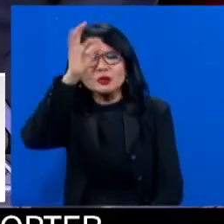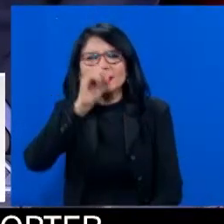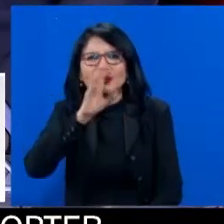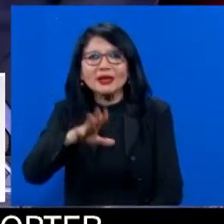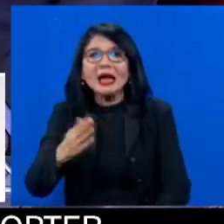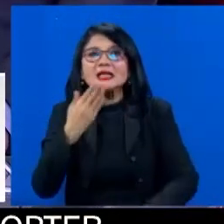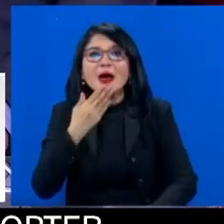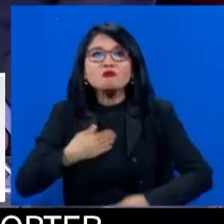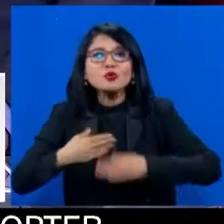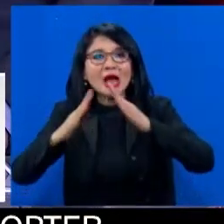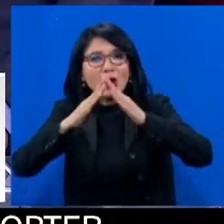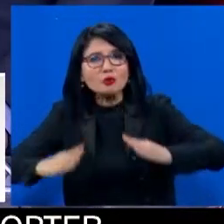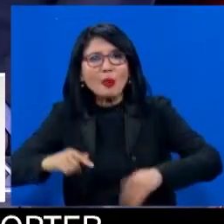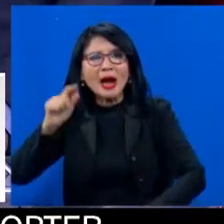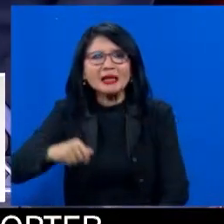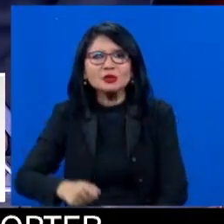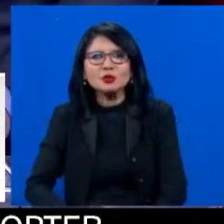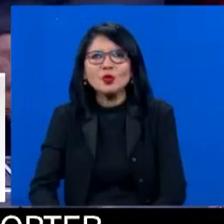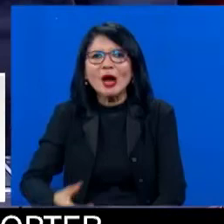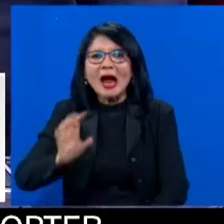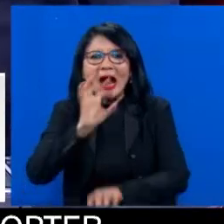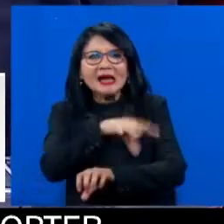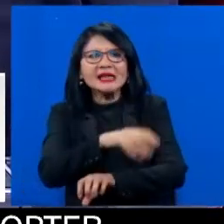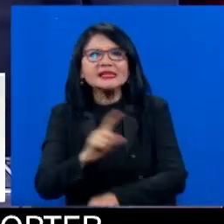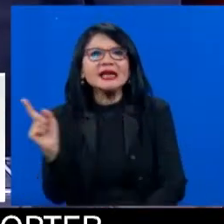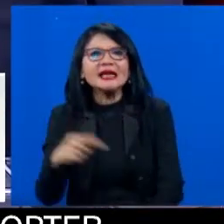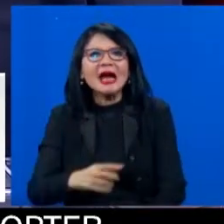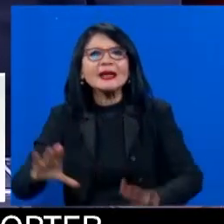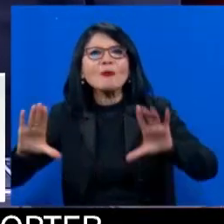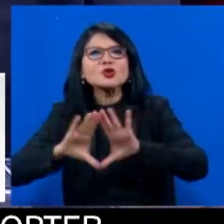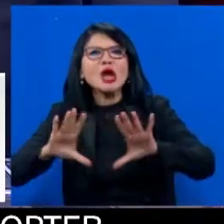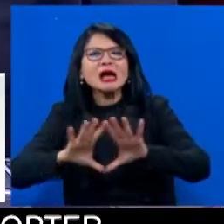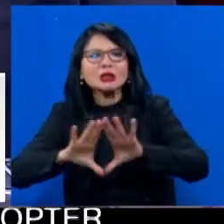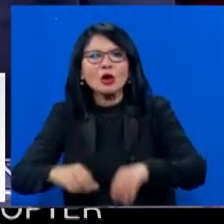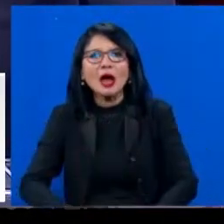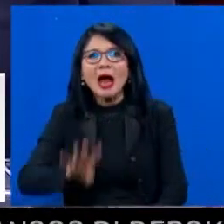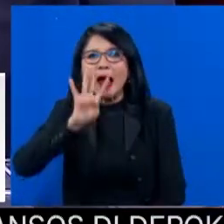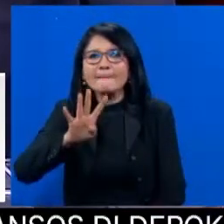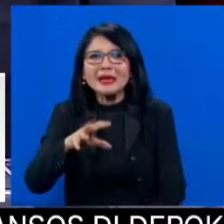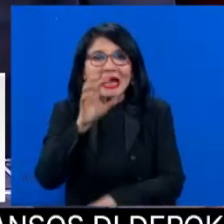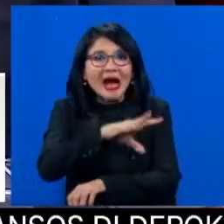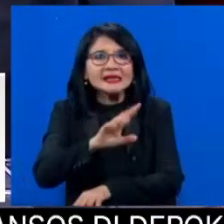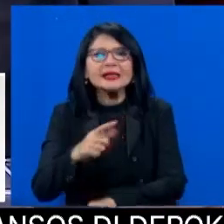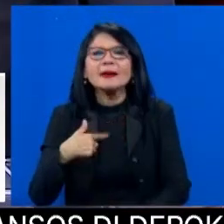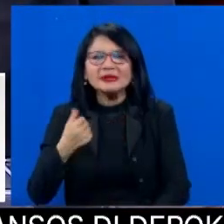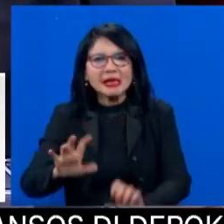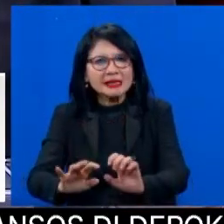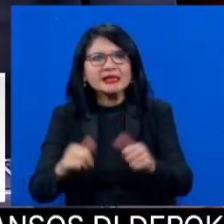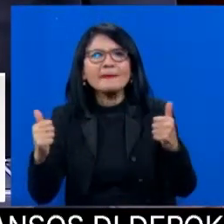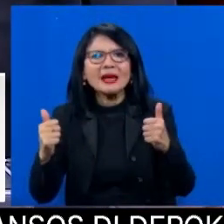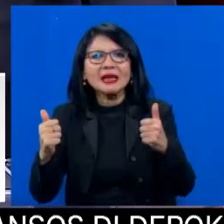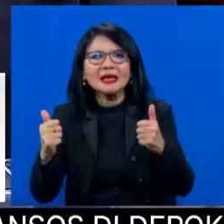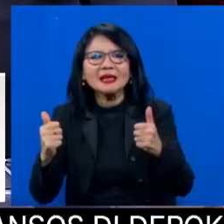pemilik rumah jagal mendapat pasokan anjing dari seorang rekanan di Mojokerto. Sementara 4 ekor anjing yang berhasil diselamatkan dari rumah